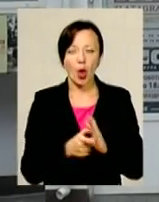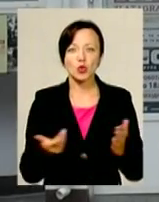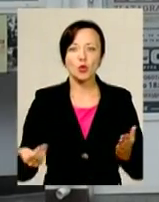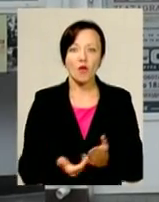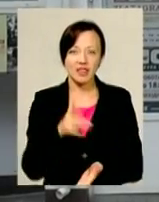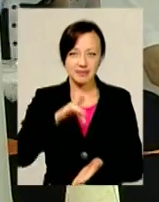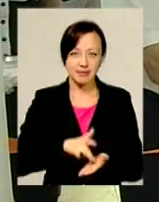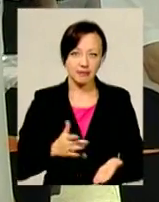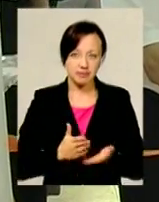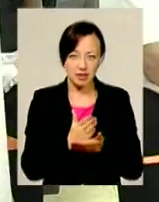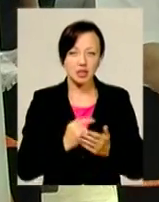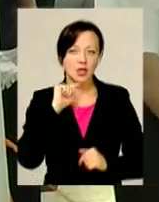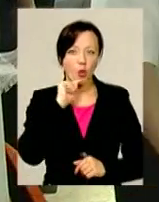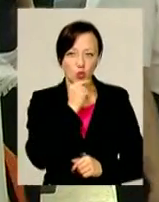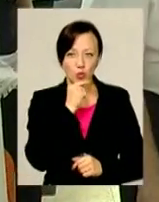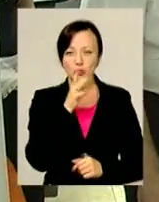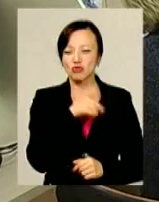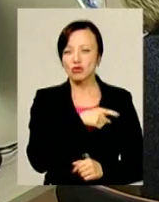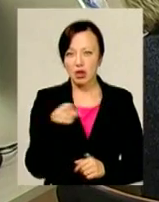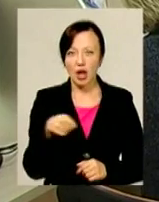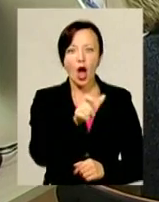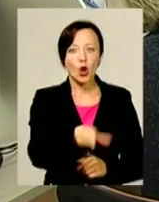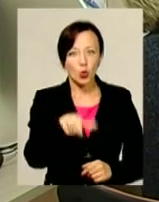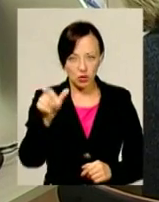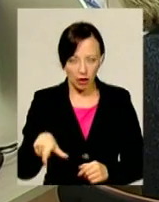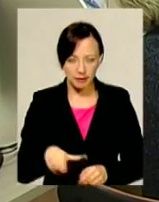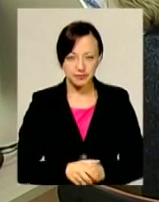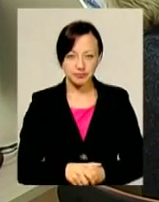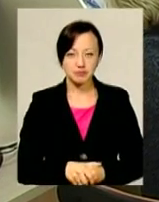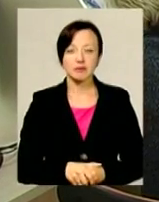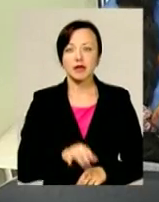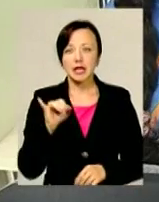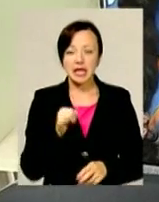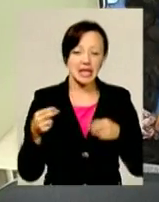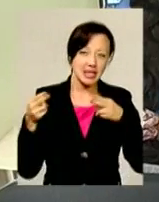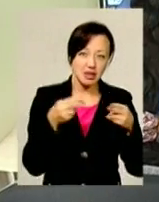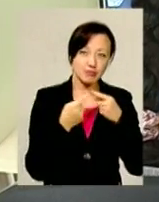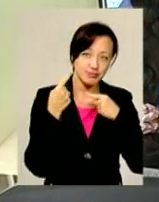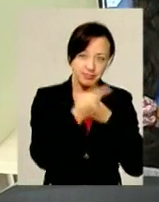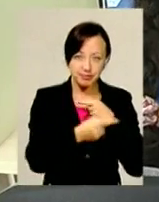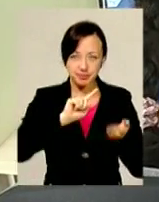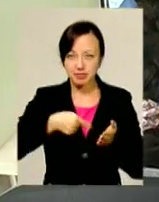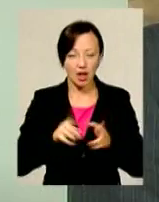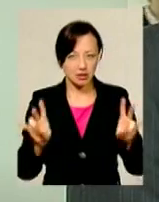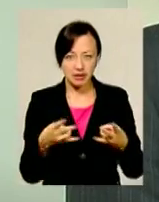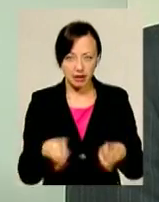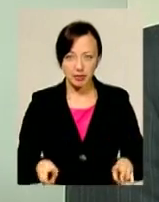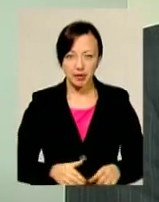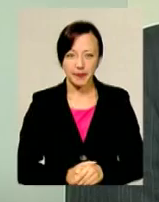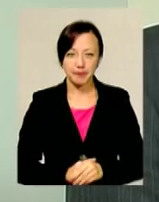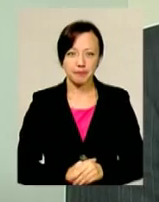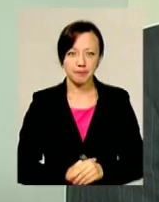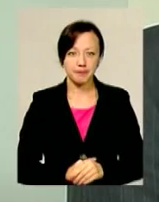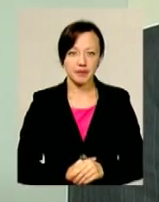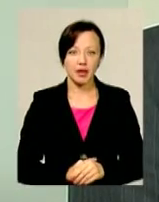сервісний центр значно зекономить час споживачів, переконують у Хмельницькгазі. Та й їхати на околицю міста вже не треба. Ми, як ви